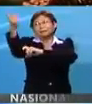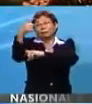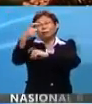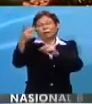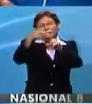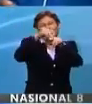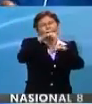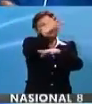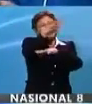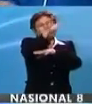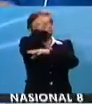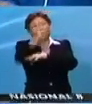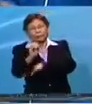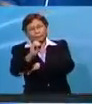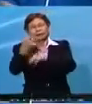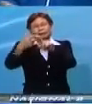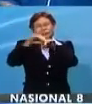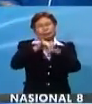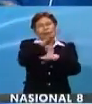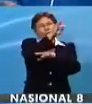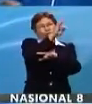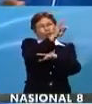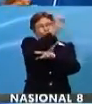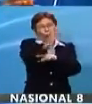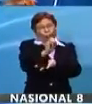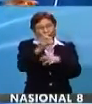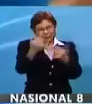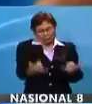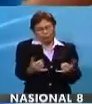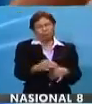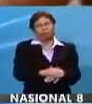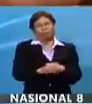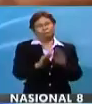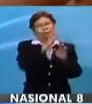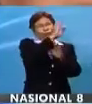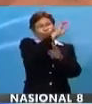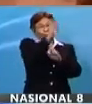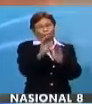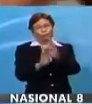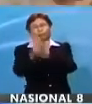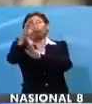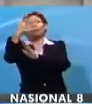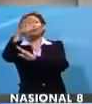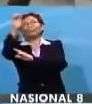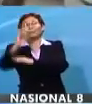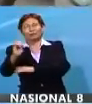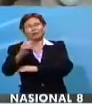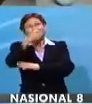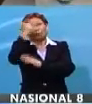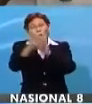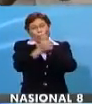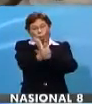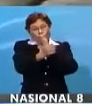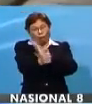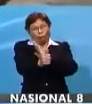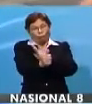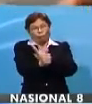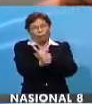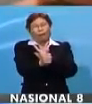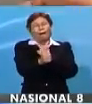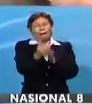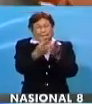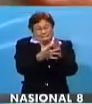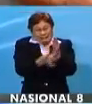kepada 15% daripada 7% ketika ini. Ini memandangkan potensi kadar perahan